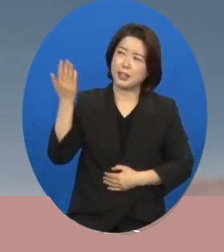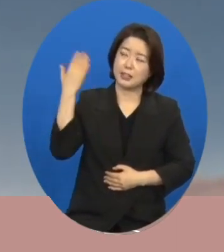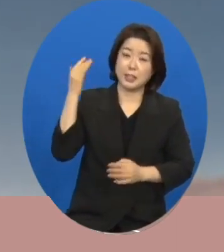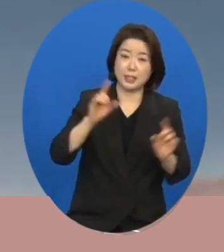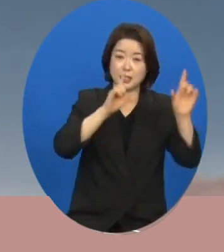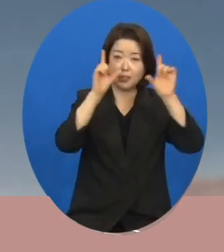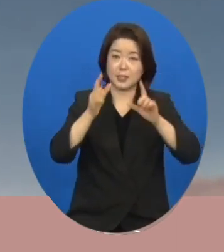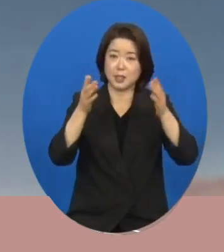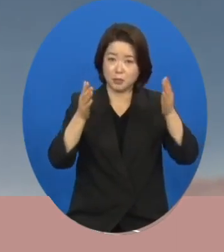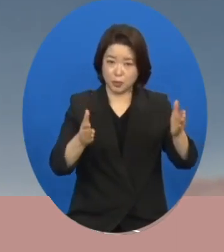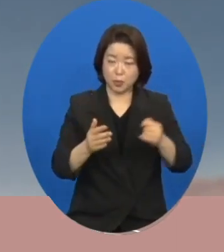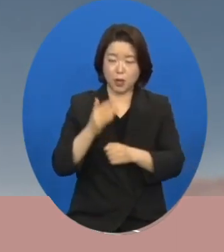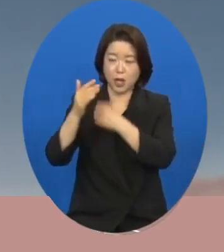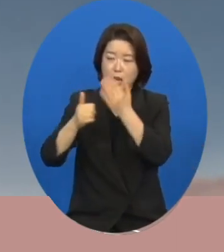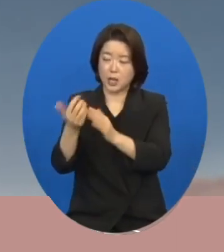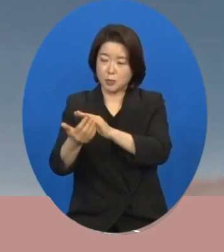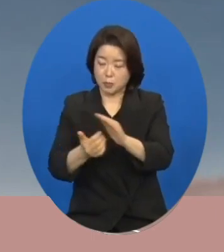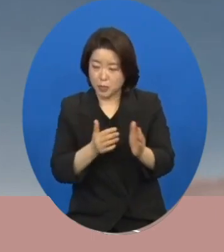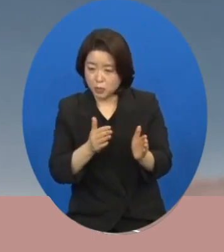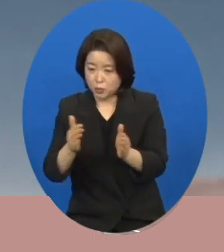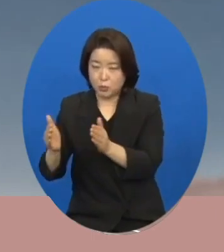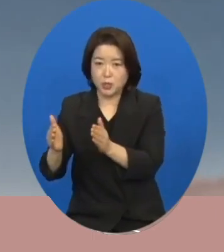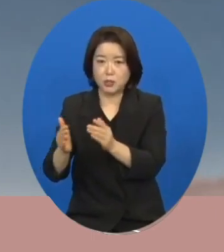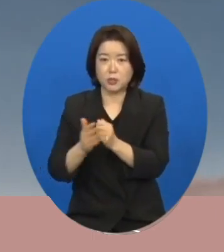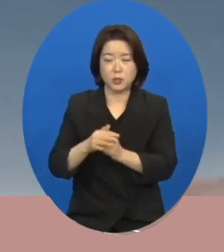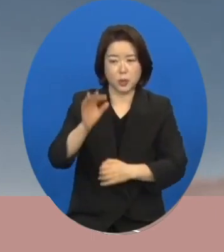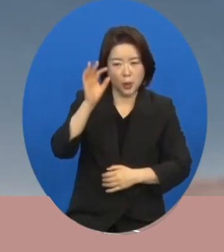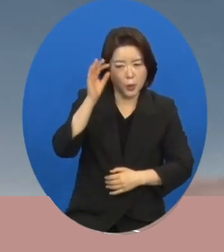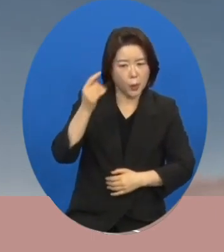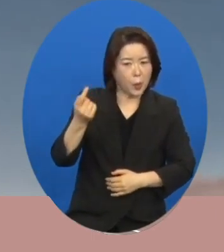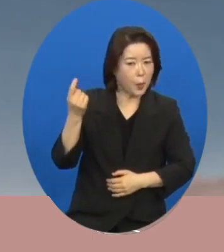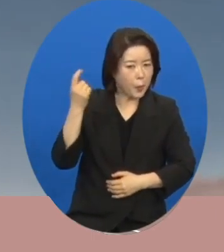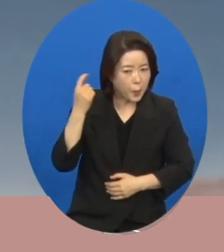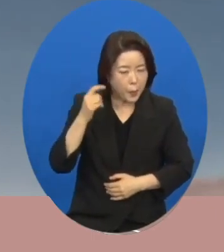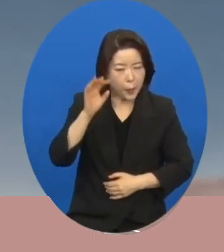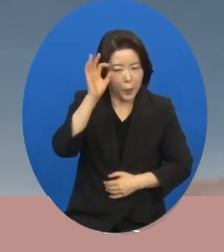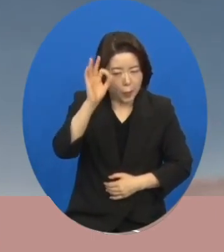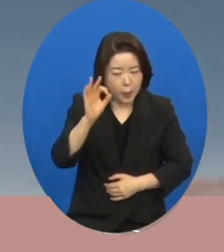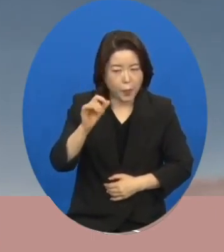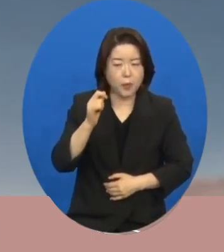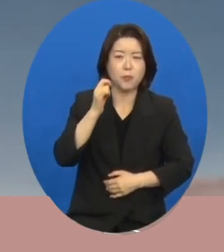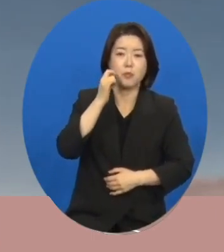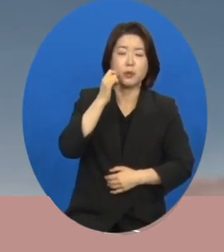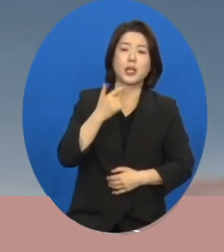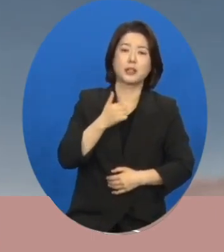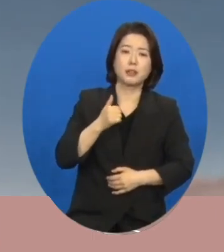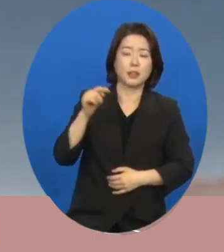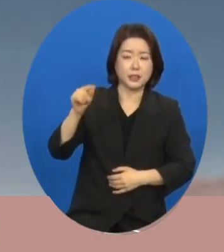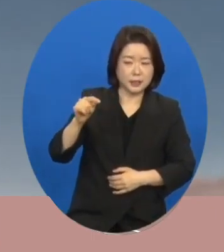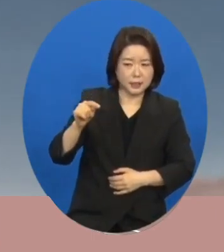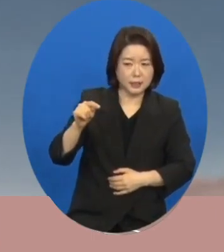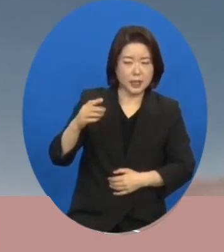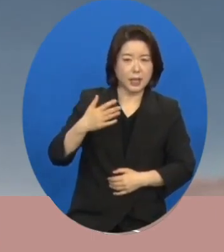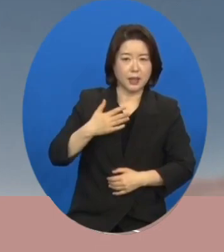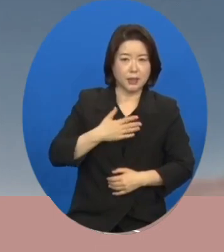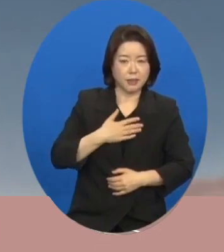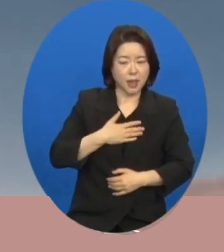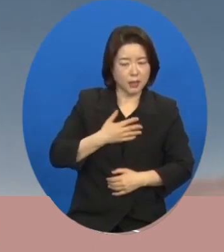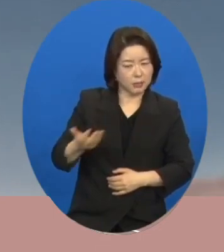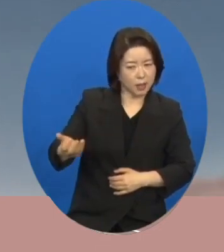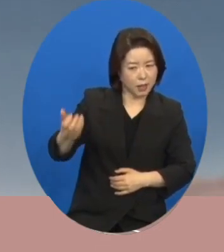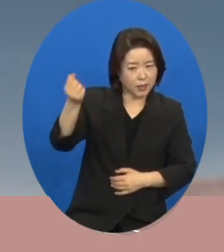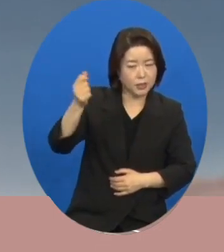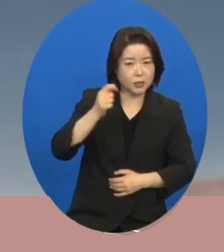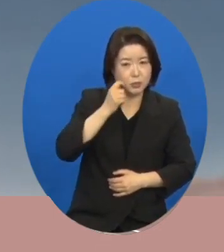하나님께서 예비하신 정말 눈으로도 귀로도들을 수 없는 상상할 수 없었던 그 나라를 나 왜 다 누리지 못하는 것